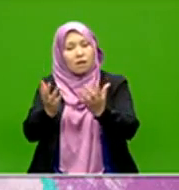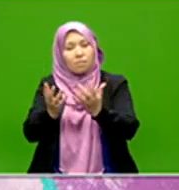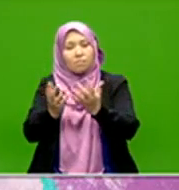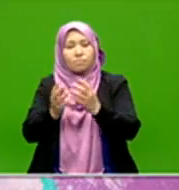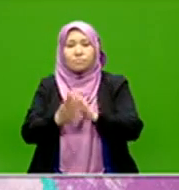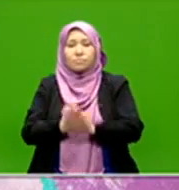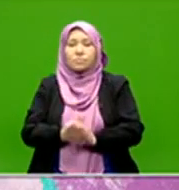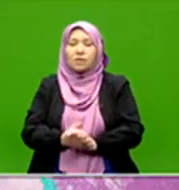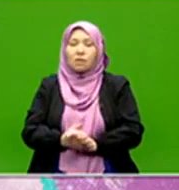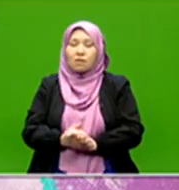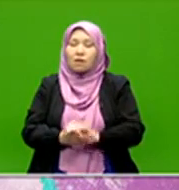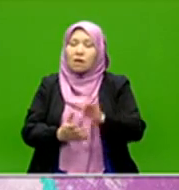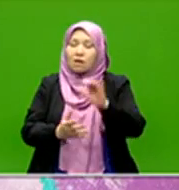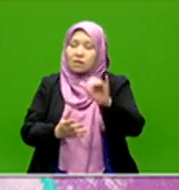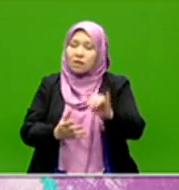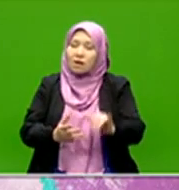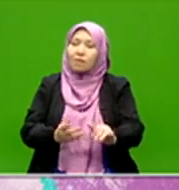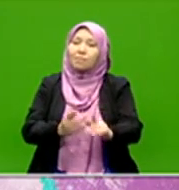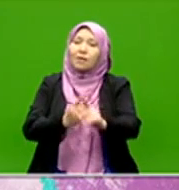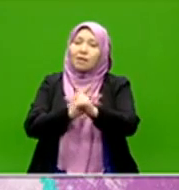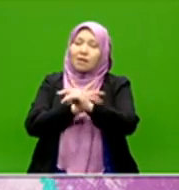alamin.